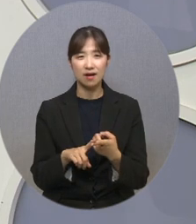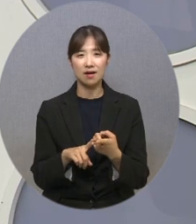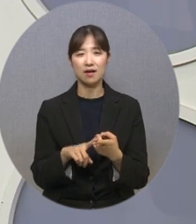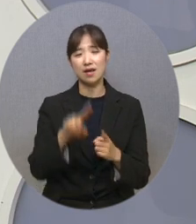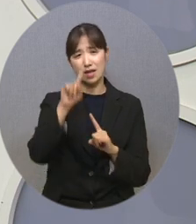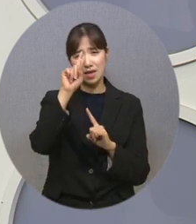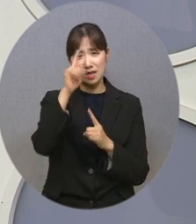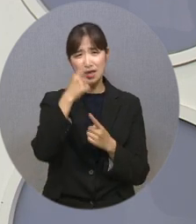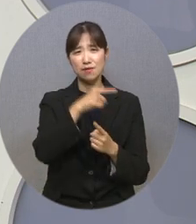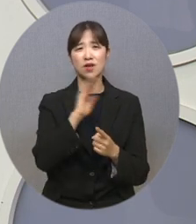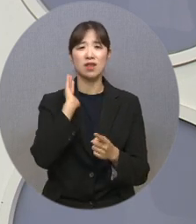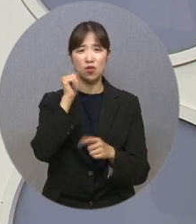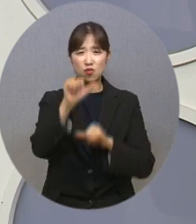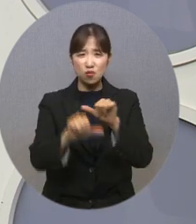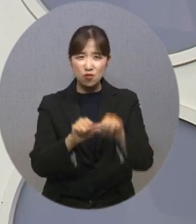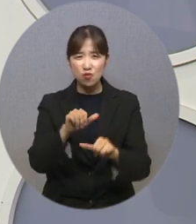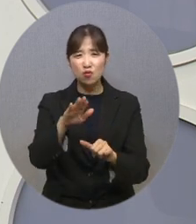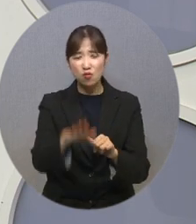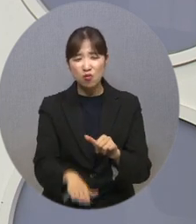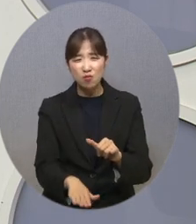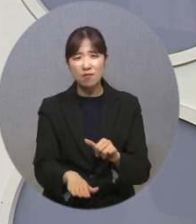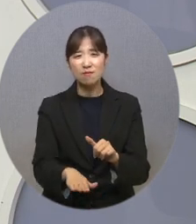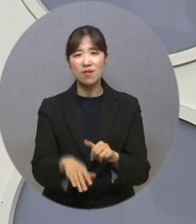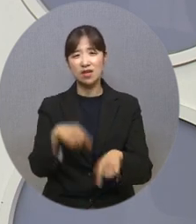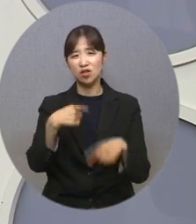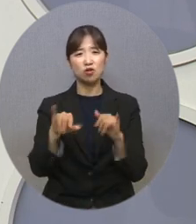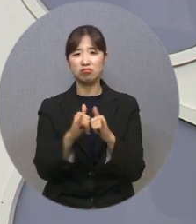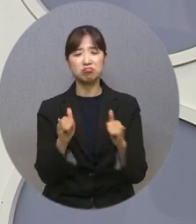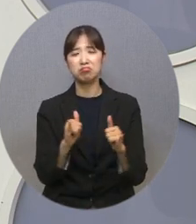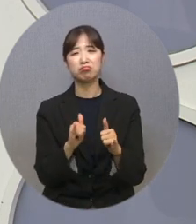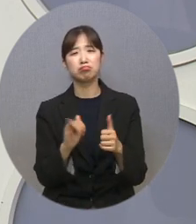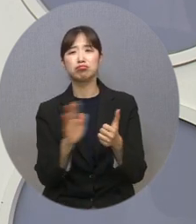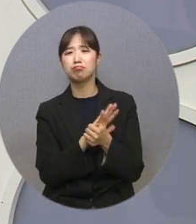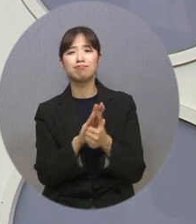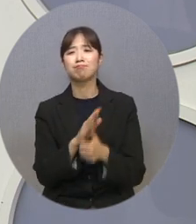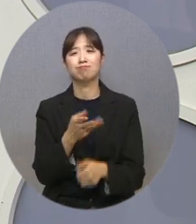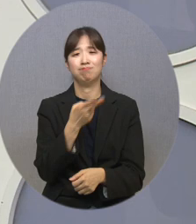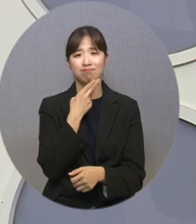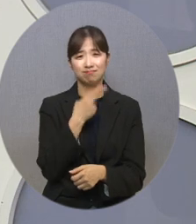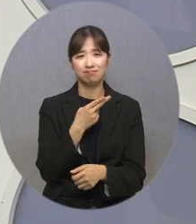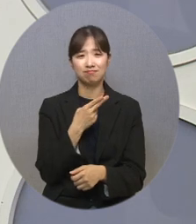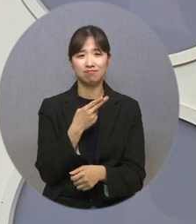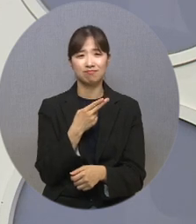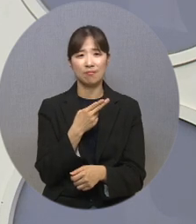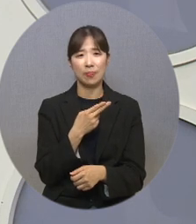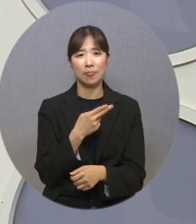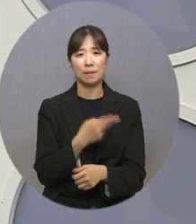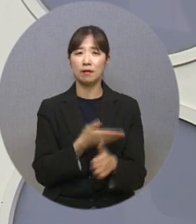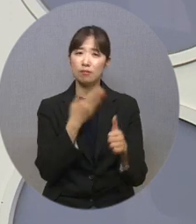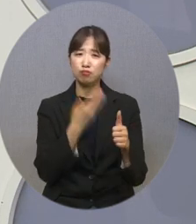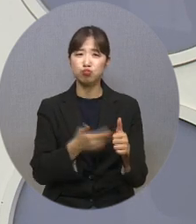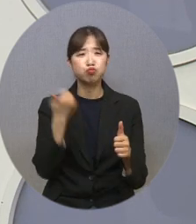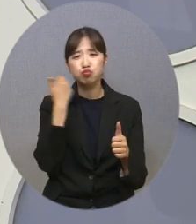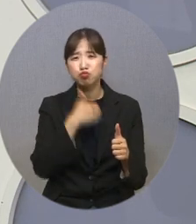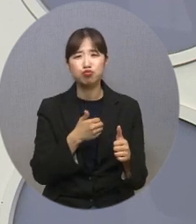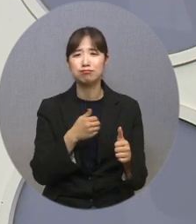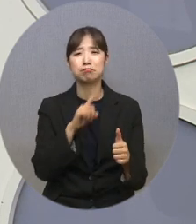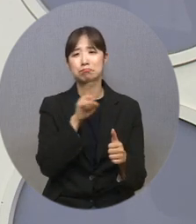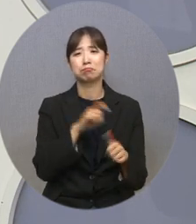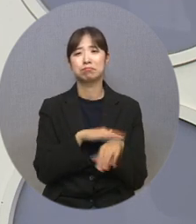이승만 대통령의 후배 정치인들이 챙겨주질 않아요. 그거 어떤 문제였다는 것도 묻혀